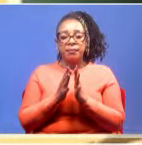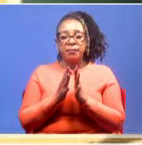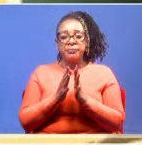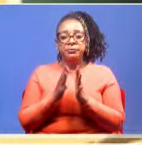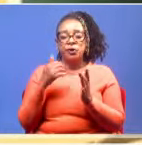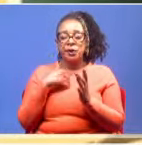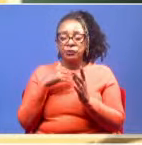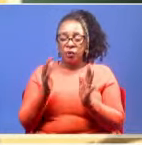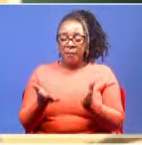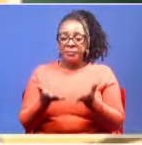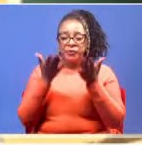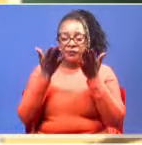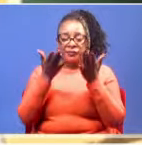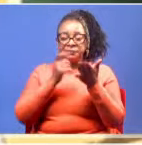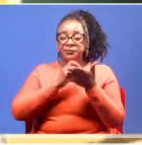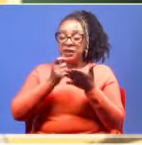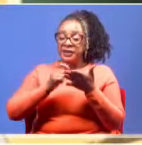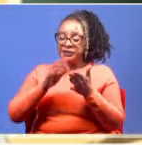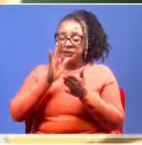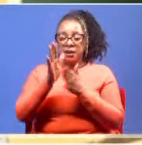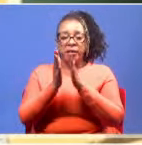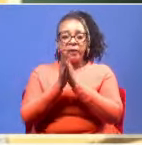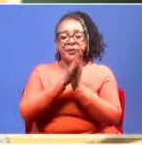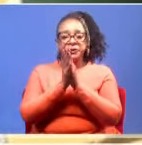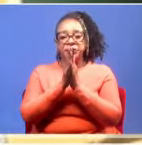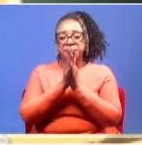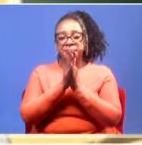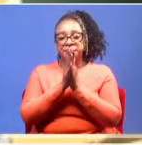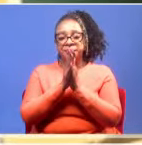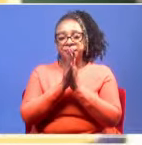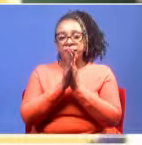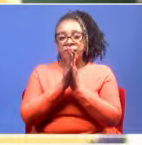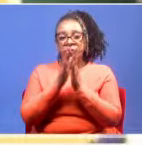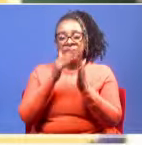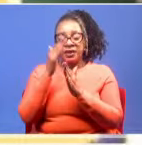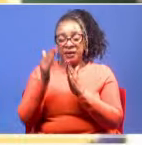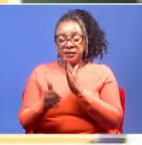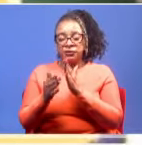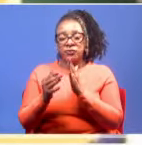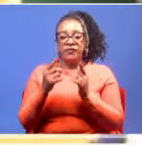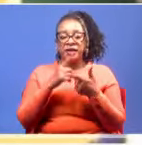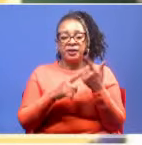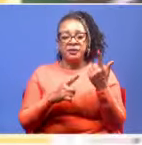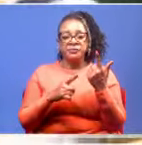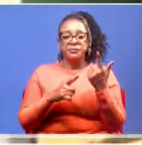kuboresha uandishi wao wa insha mwishoni mwa mwaka, licha ya kwamba pia